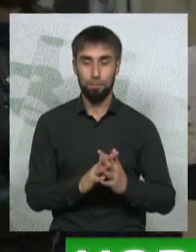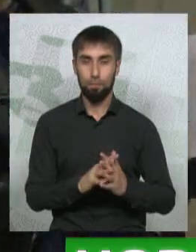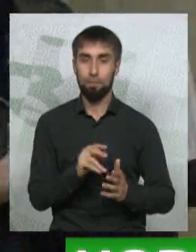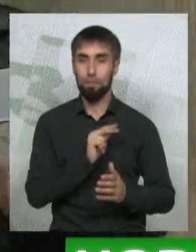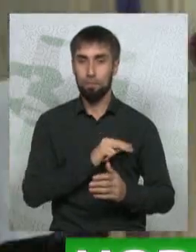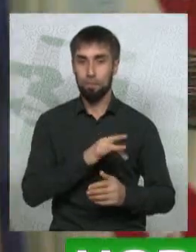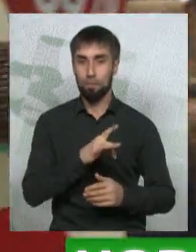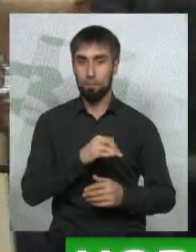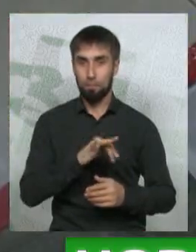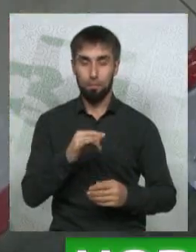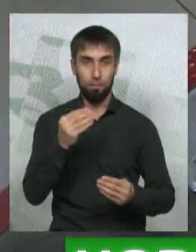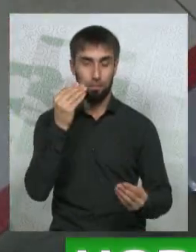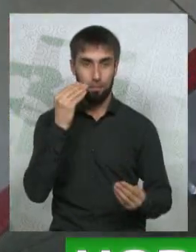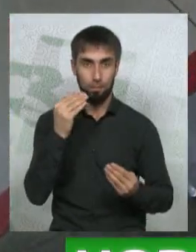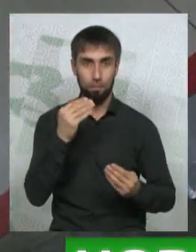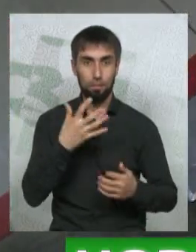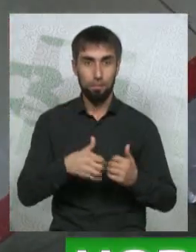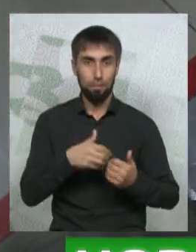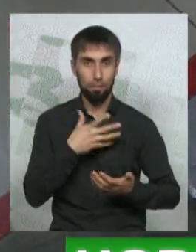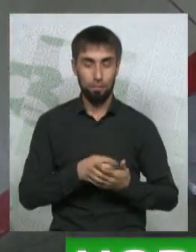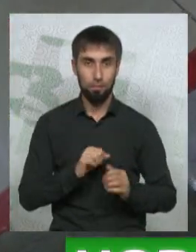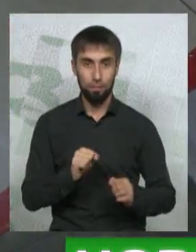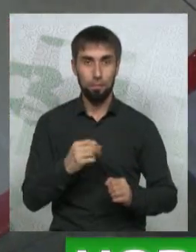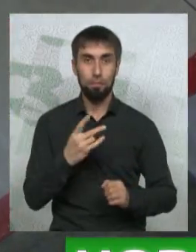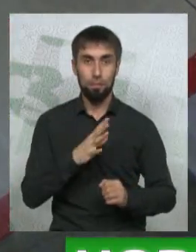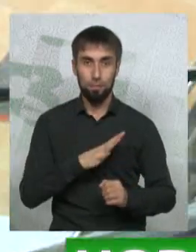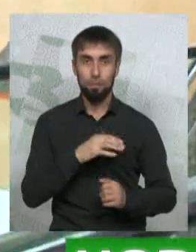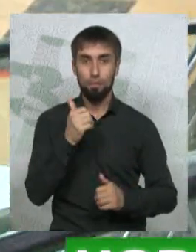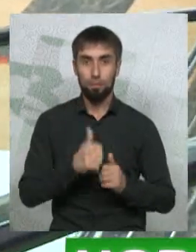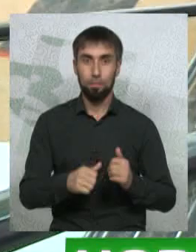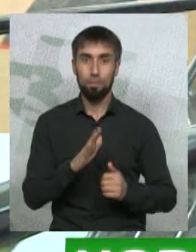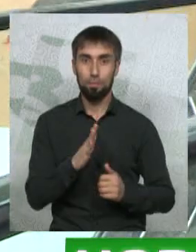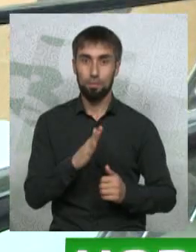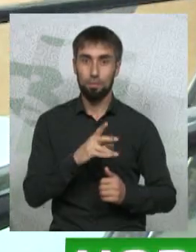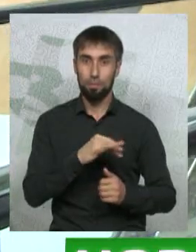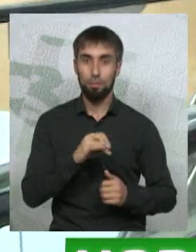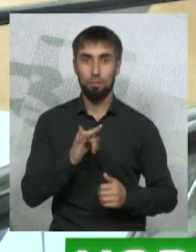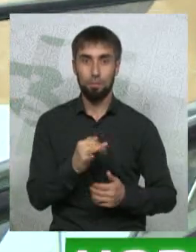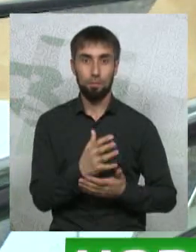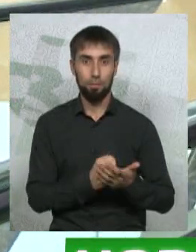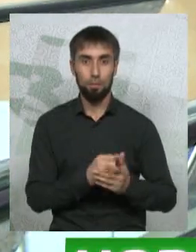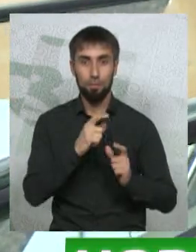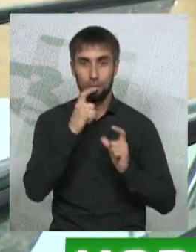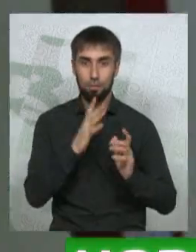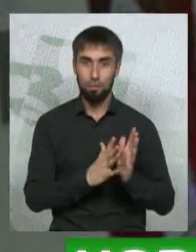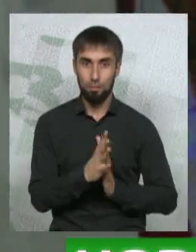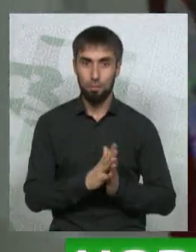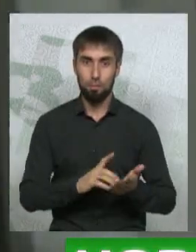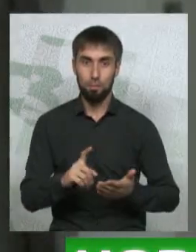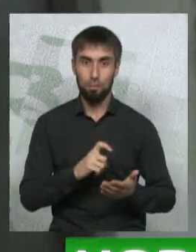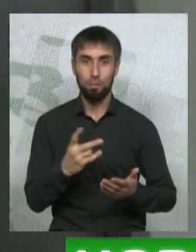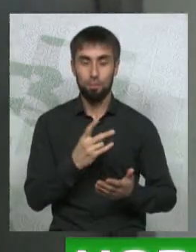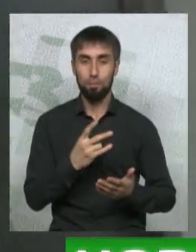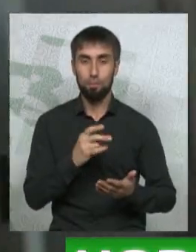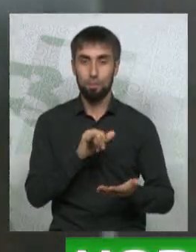Сотрудники Роспотребнадзора напоминают, средства индивидуальной защиты должны быть всегда в наличии и с запасом. Маски, перчатки и антисептик